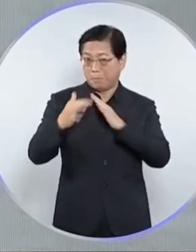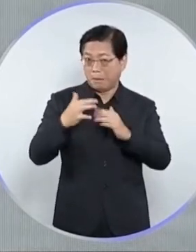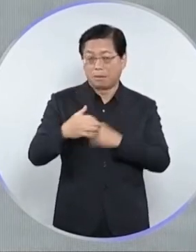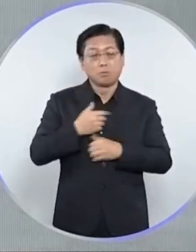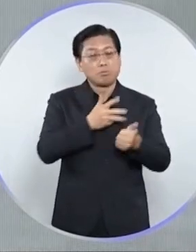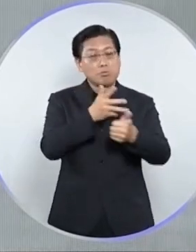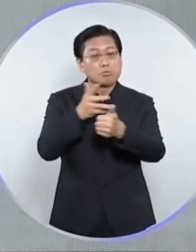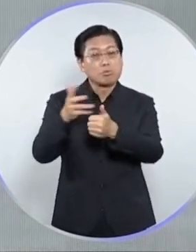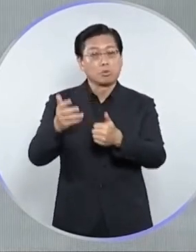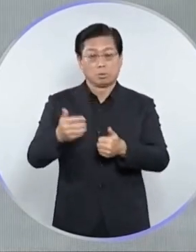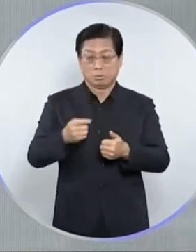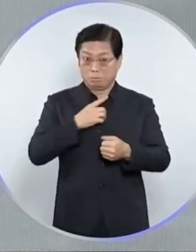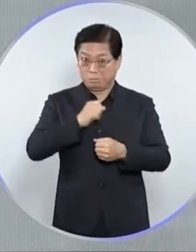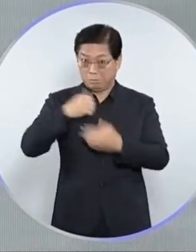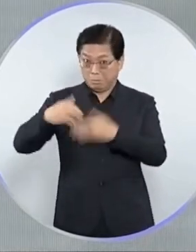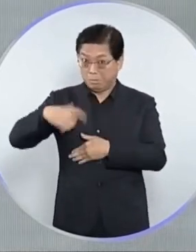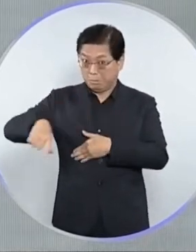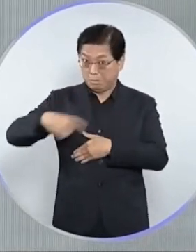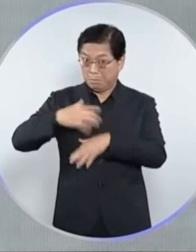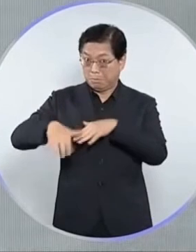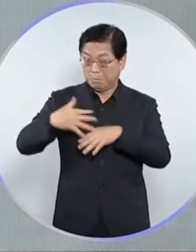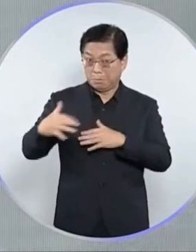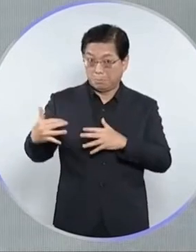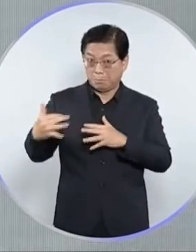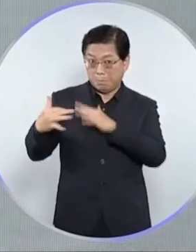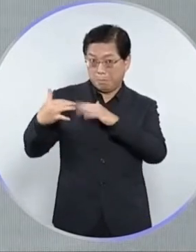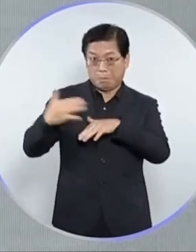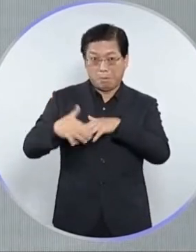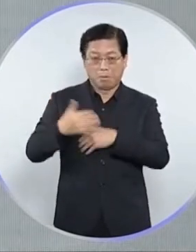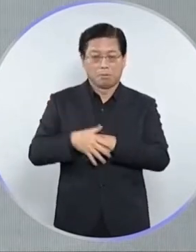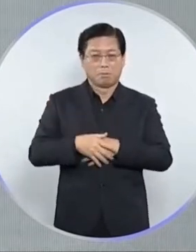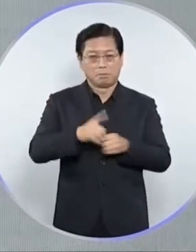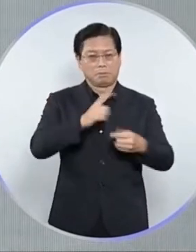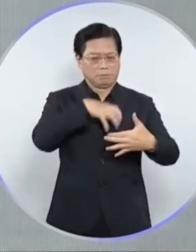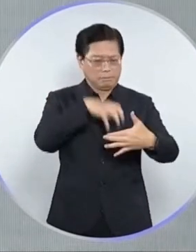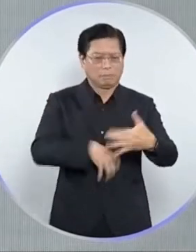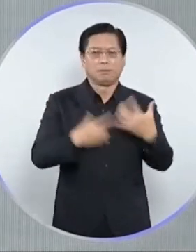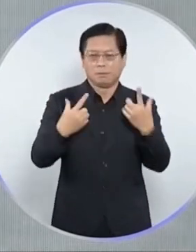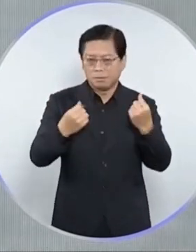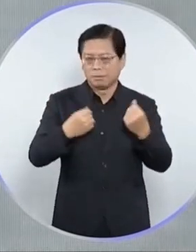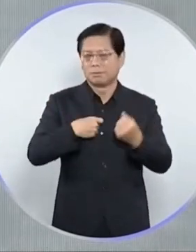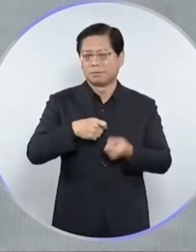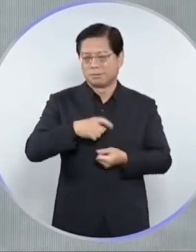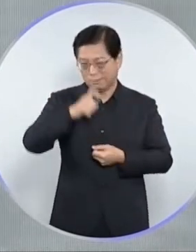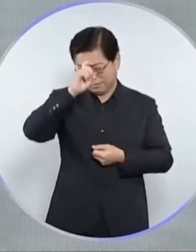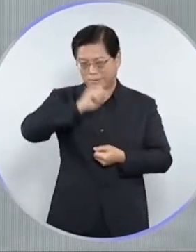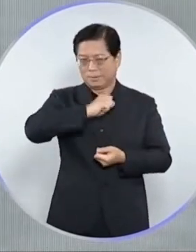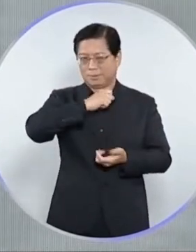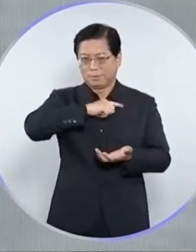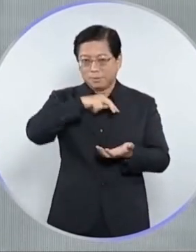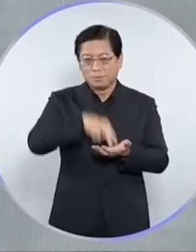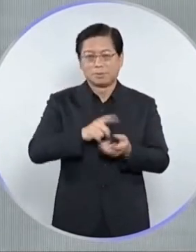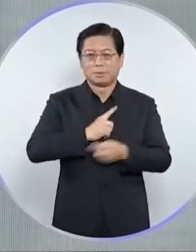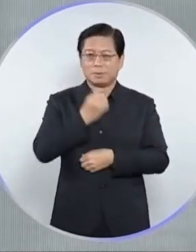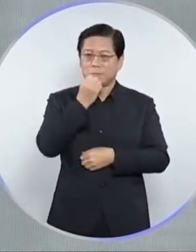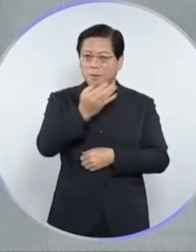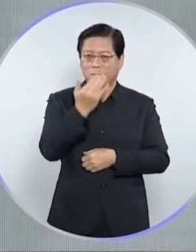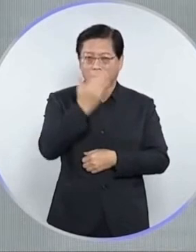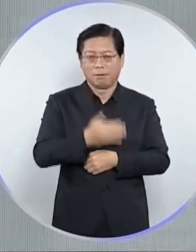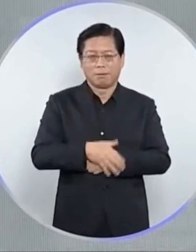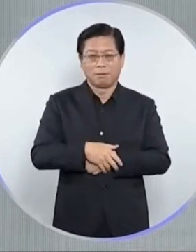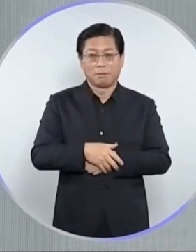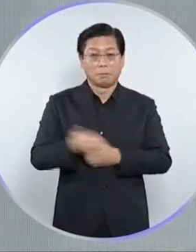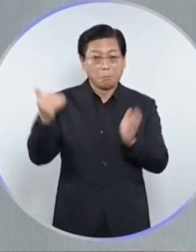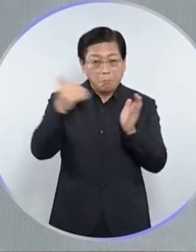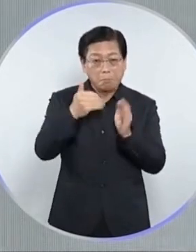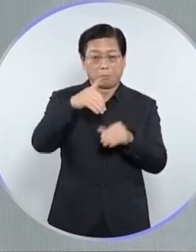去问人，大家讲，哎，两岸会烧台无？其实你内心还是主张台独，你唔敢讲出来嘛？要告